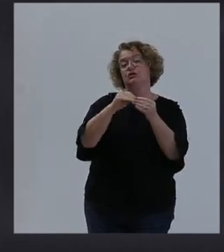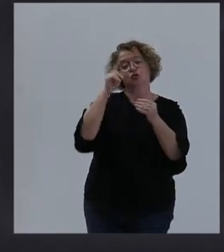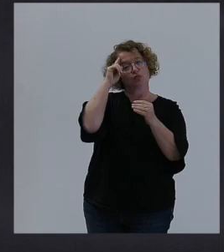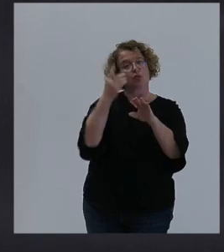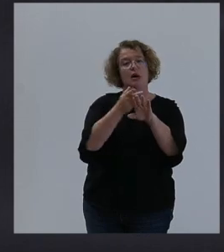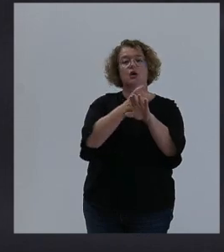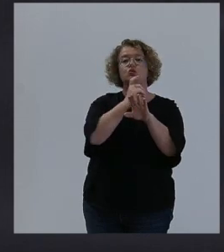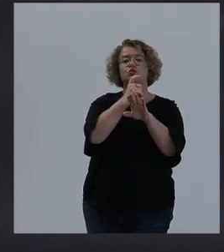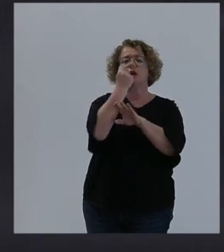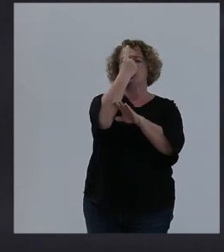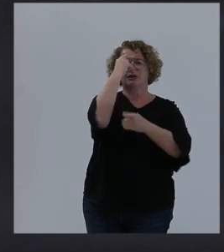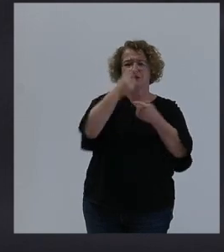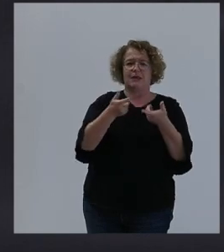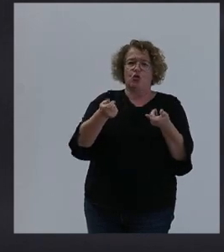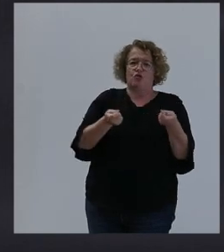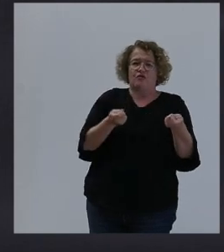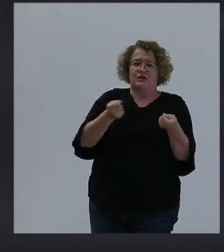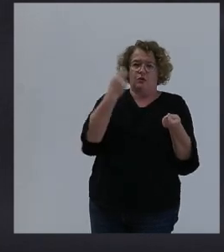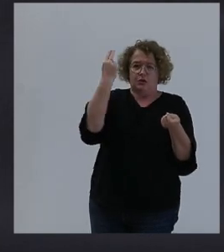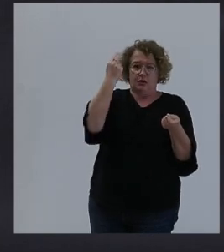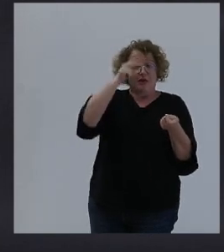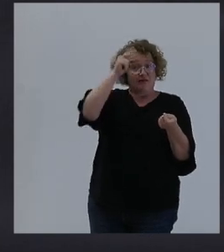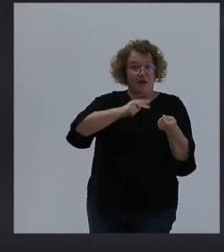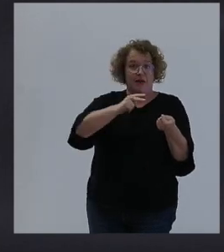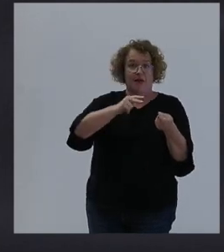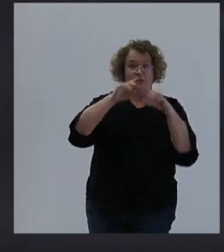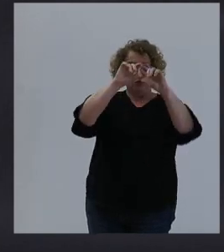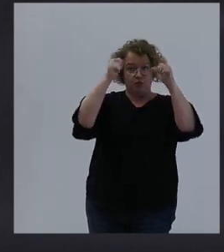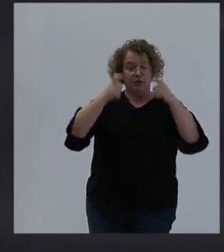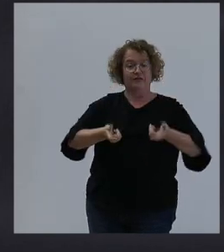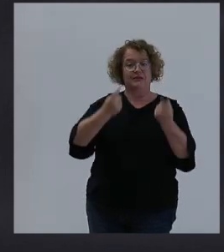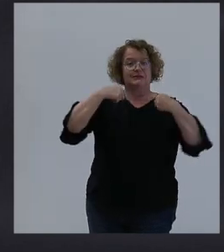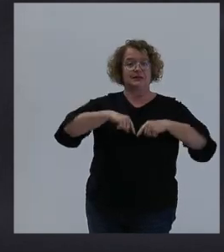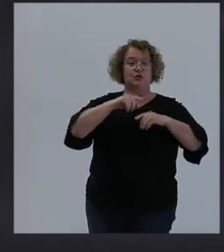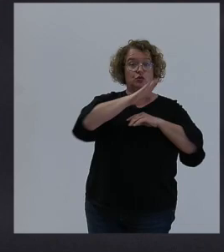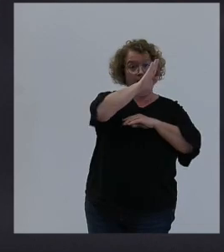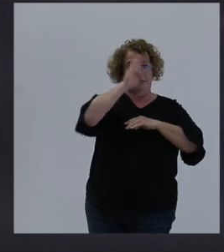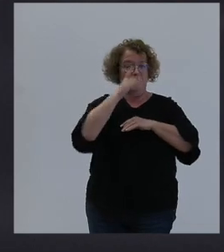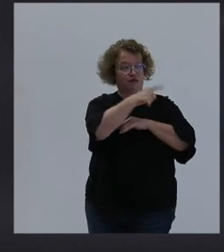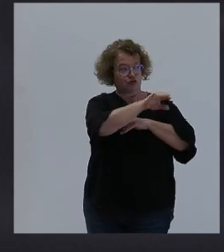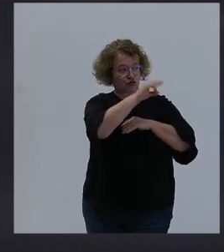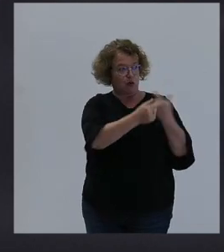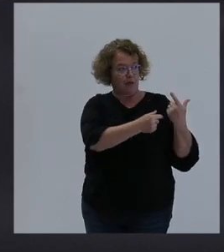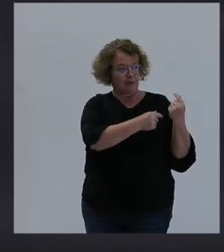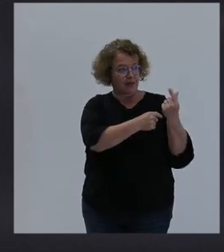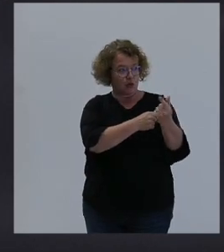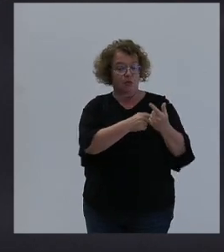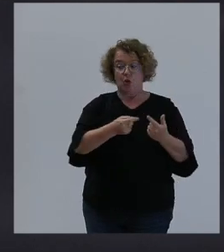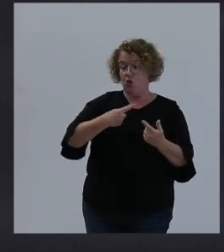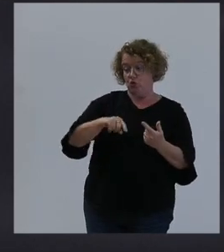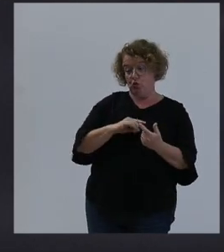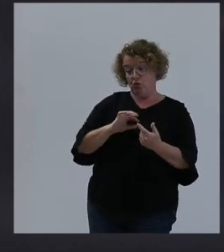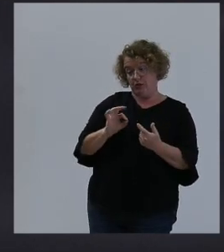de la gouvernance tout à l'heure. Alors, effectivement, on ne peut pas tout faire lorsqu'on est VP statutaire. Vous avez choisi le binôme. Alors, ça n'apparaît pas chez nous,